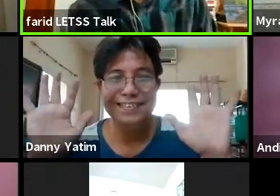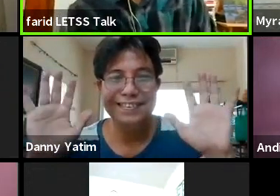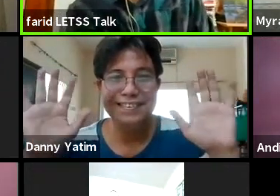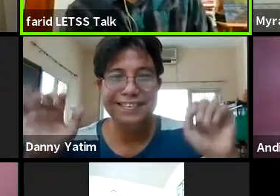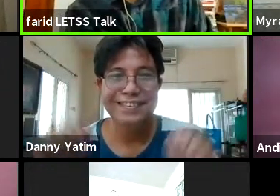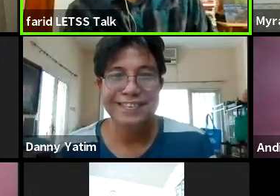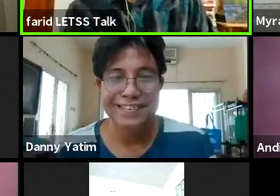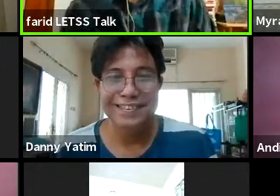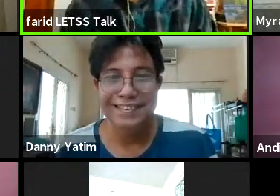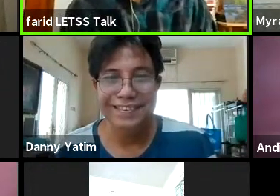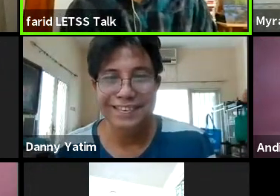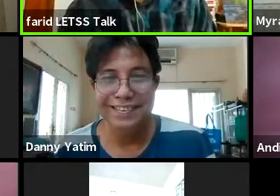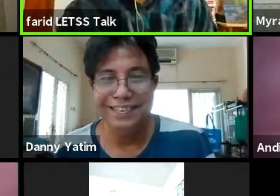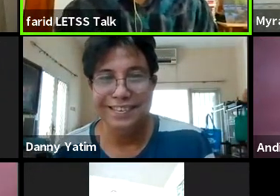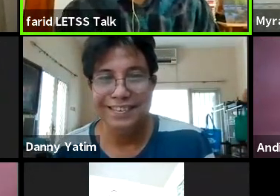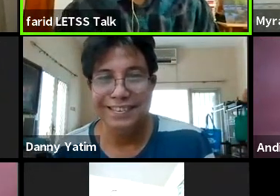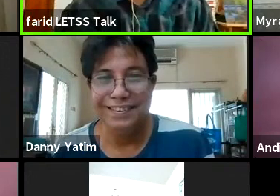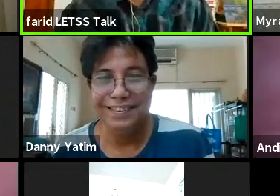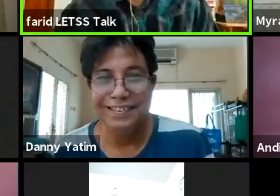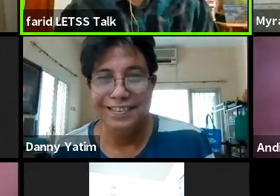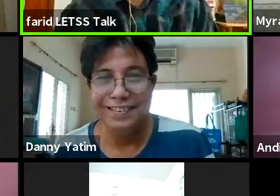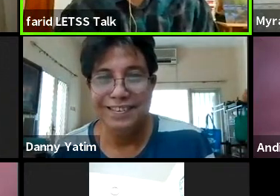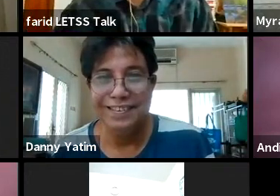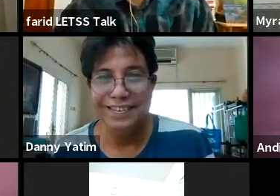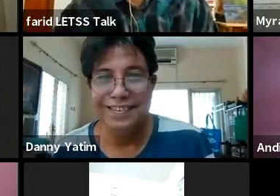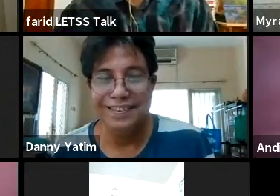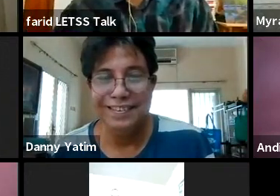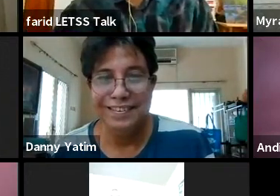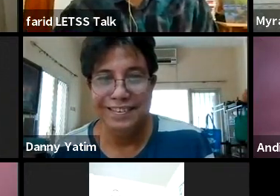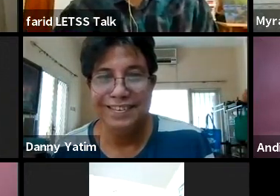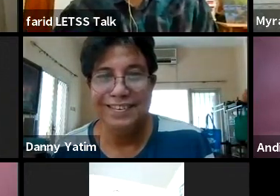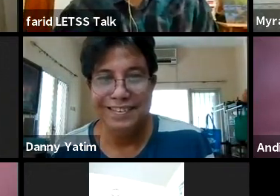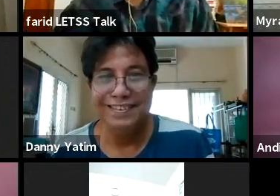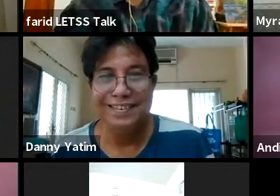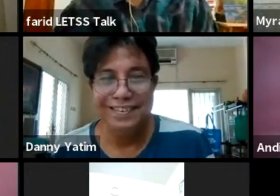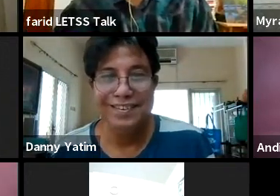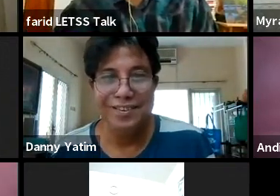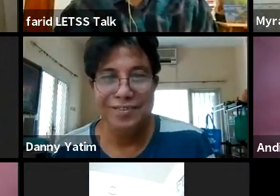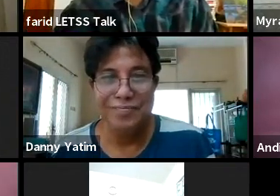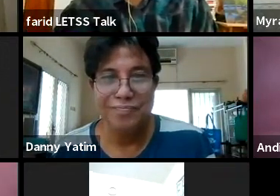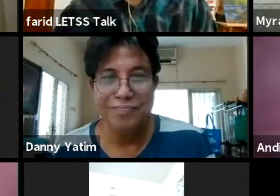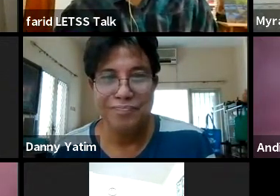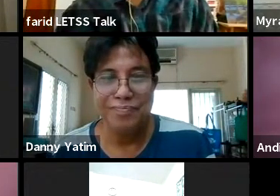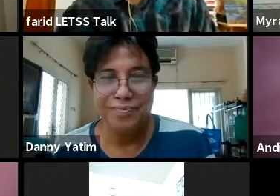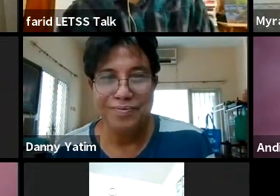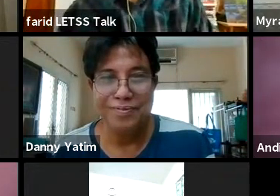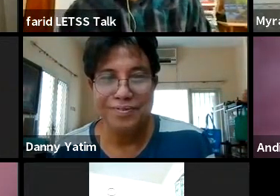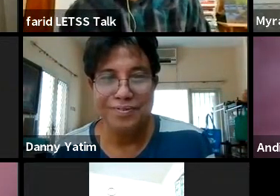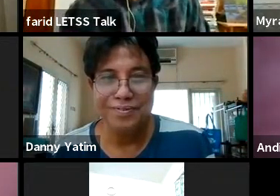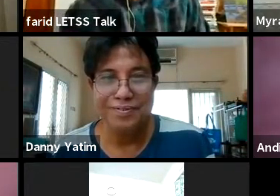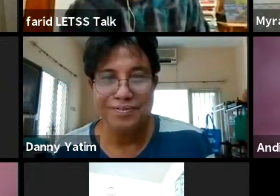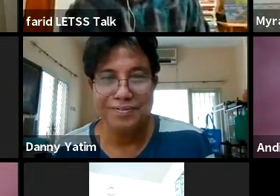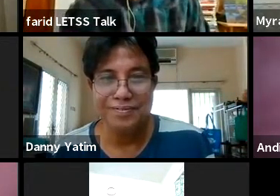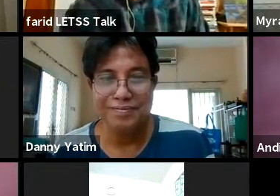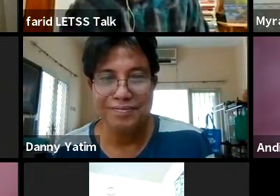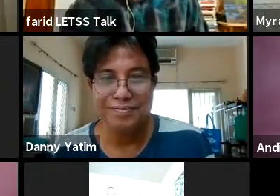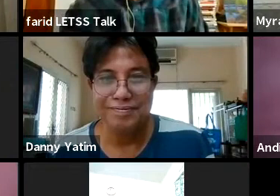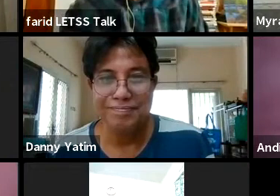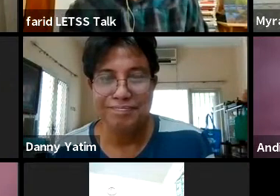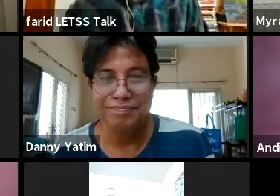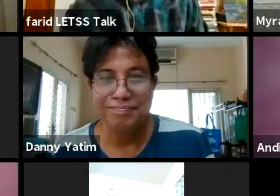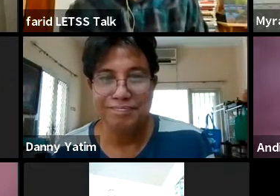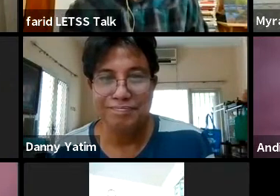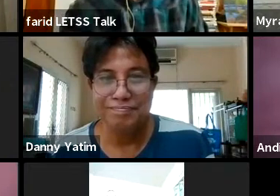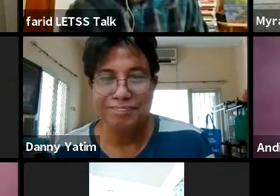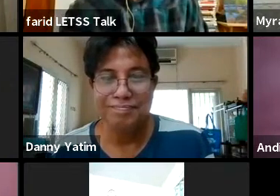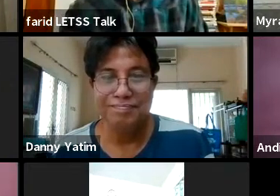Semuanya terima kasih. Kita ketemu lagi tanggal 22 Mei ya untuk mengenang kekerasan Mei 98 dan juga